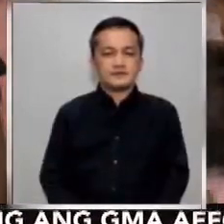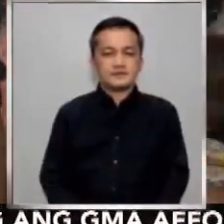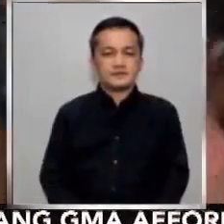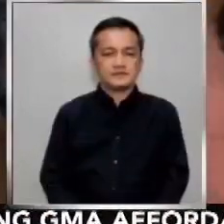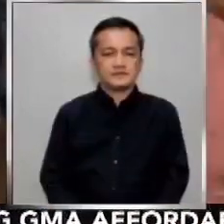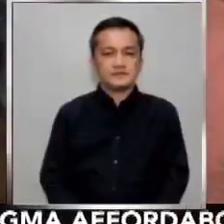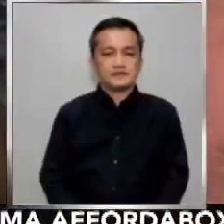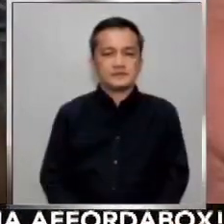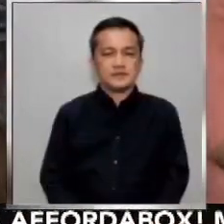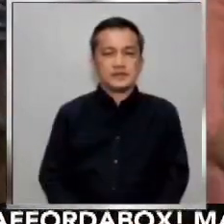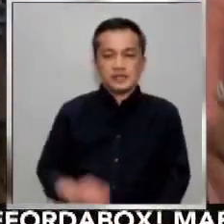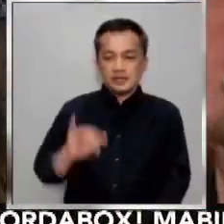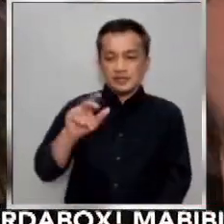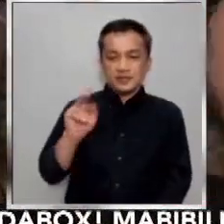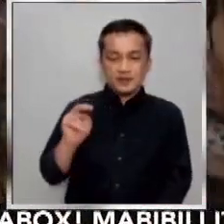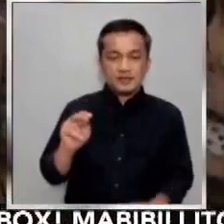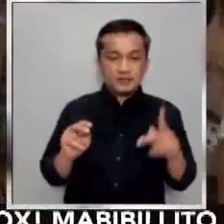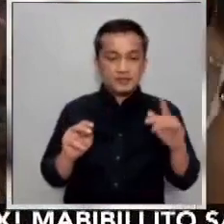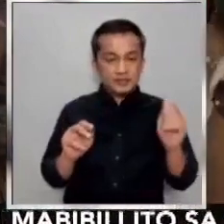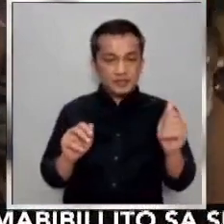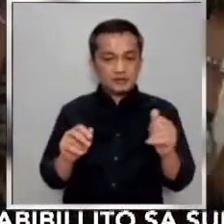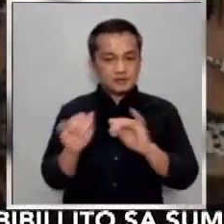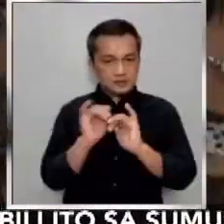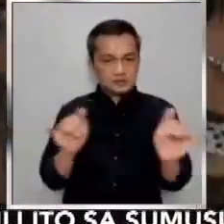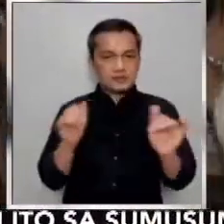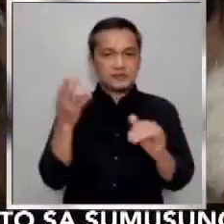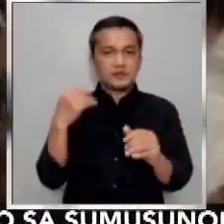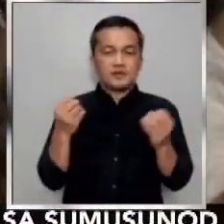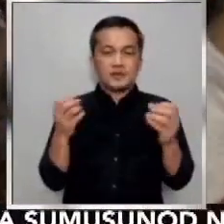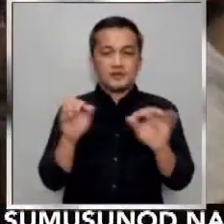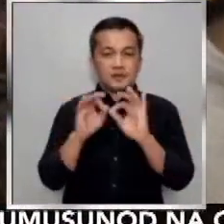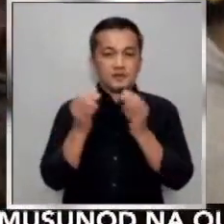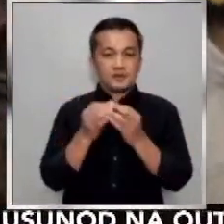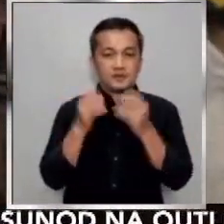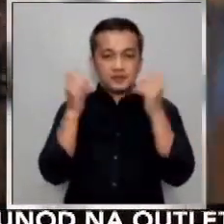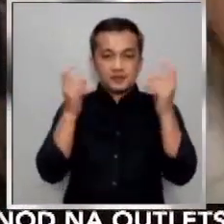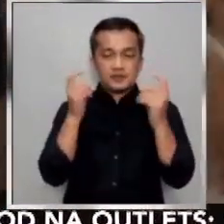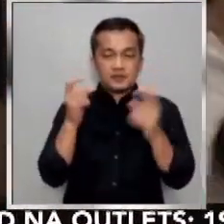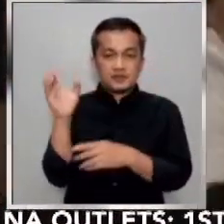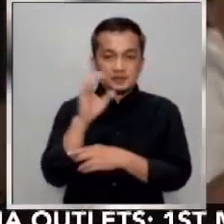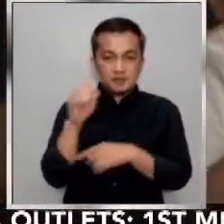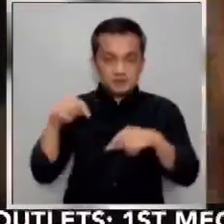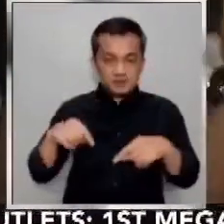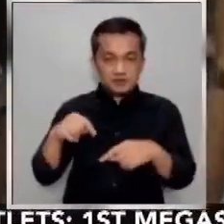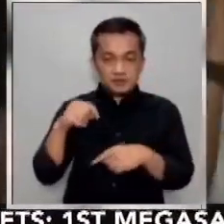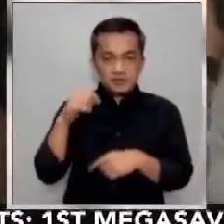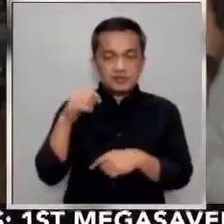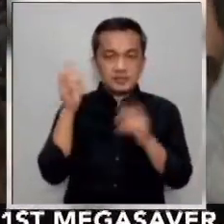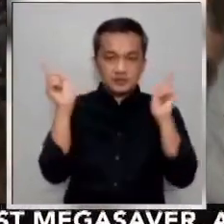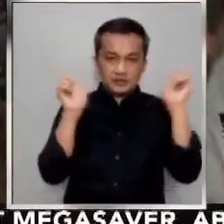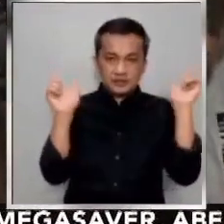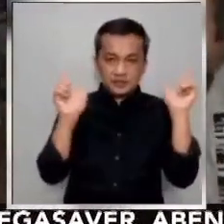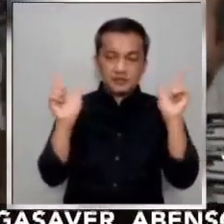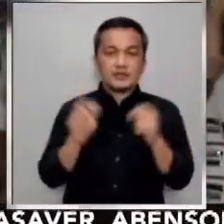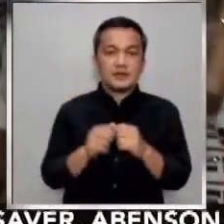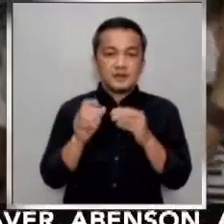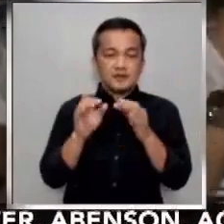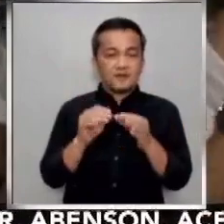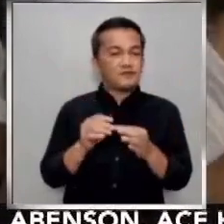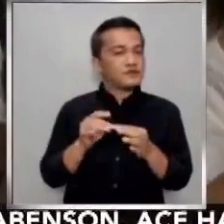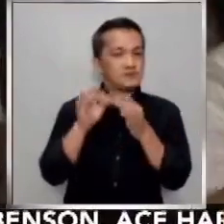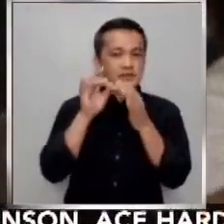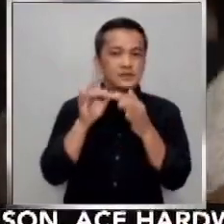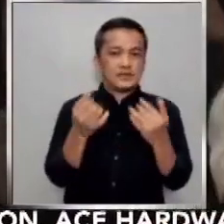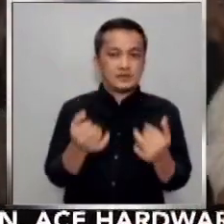Ivan, Pia, gaya ng dati, maraming pamilya ang nagdiwang ng Pasko dito sa Rizal Park o Luneta. Mas espesyal nga raw ngayon ang